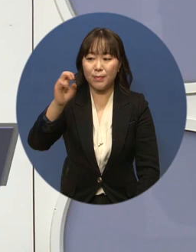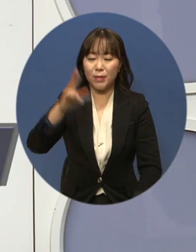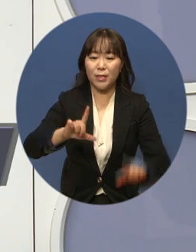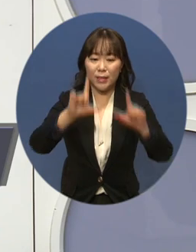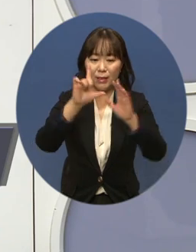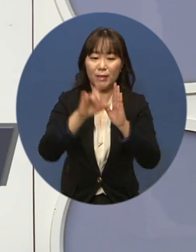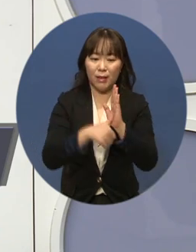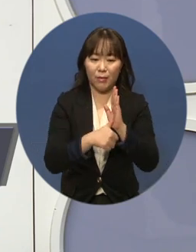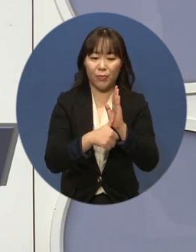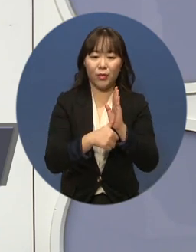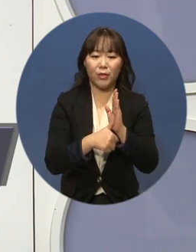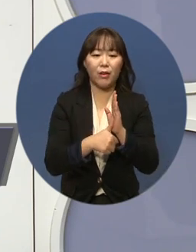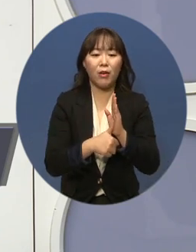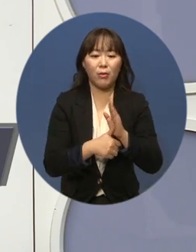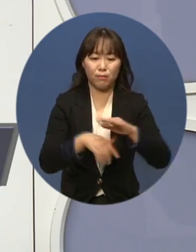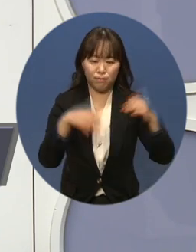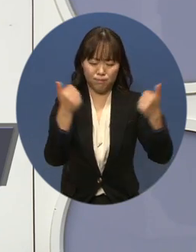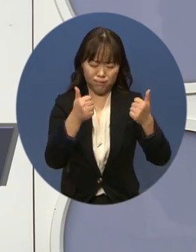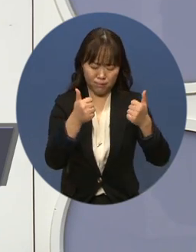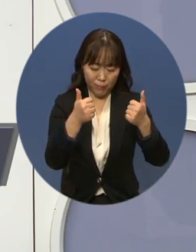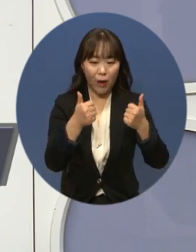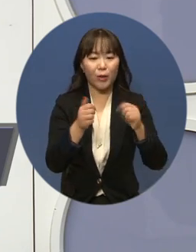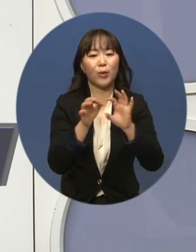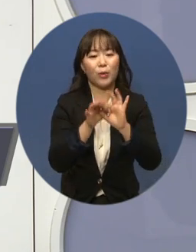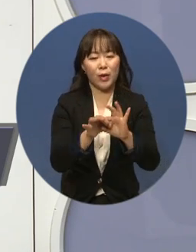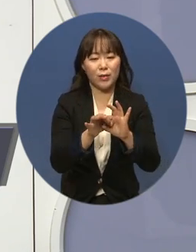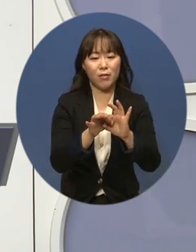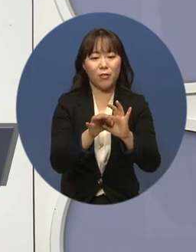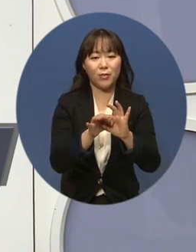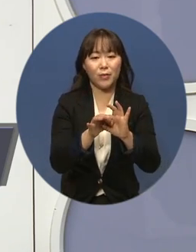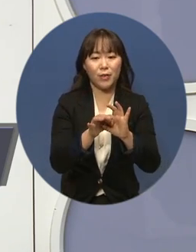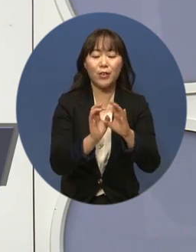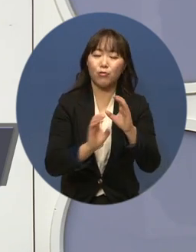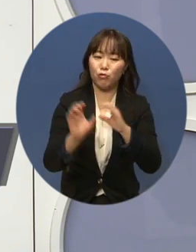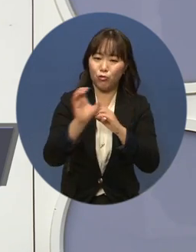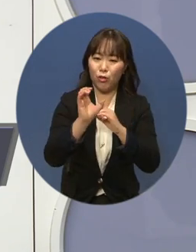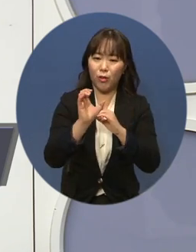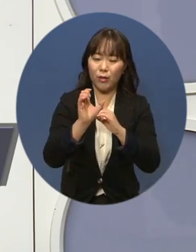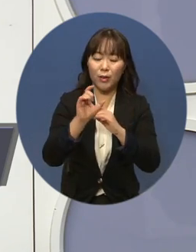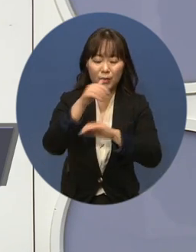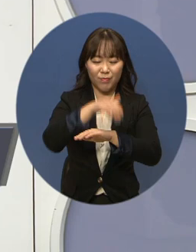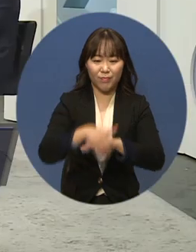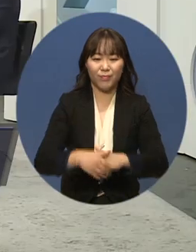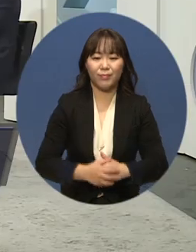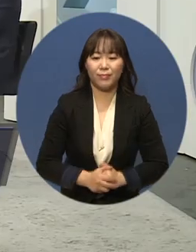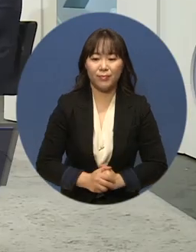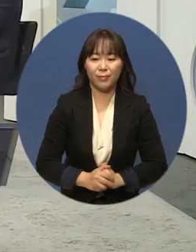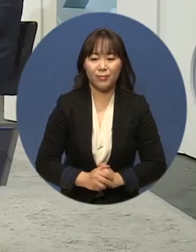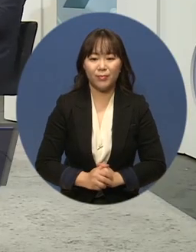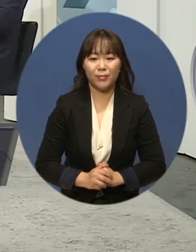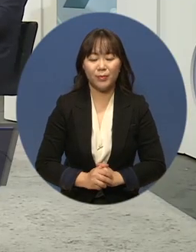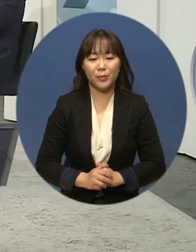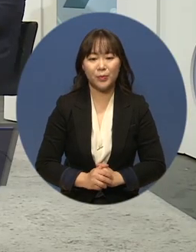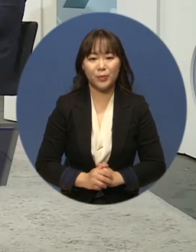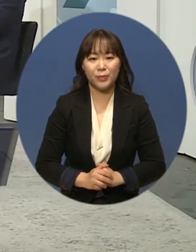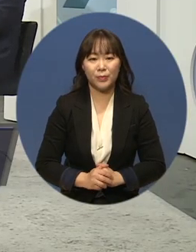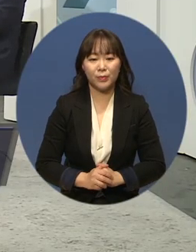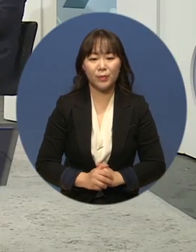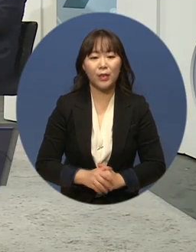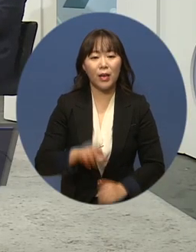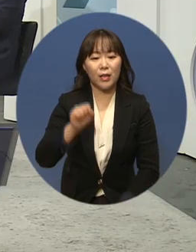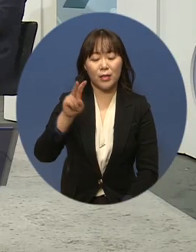날 당정 고위 당정협의를 통해서 이제 이 추경에 반영하려고 합니다. 네, 그